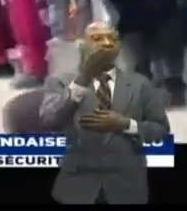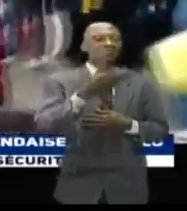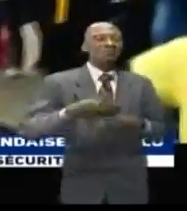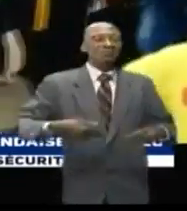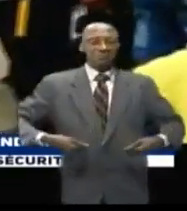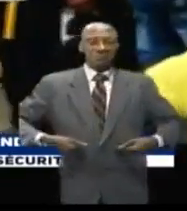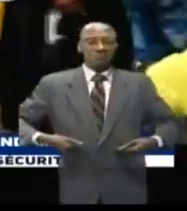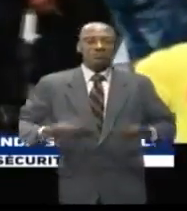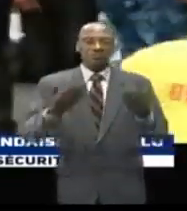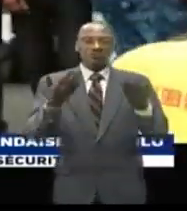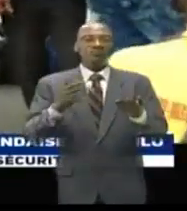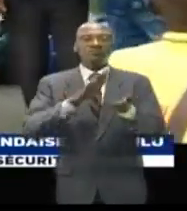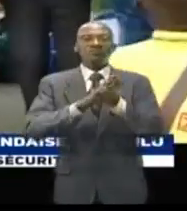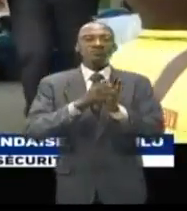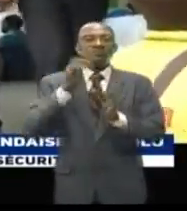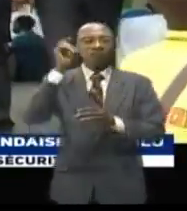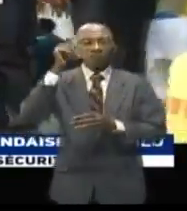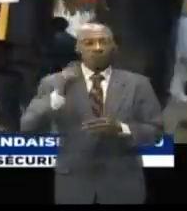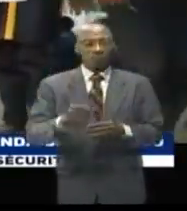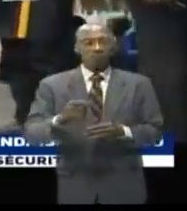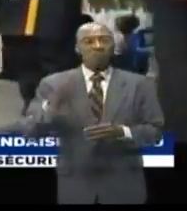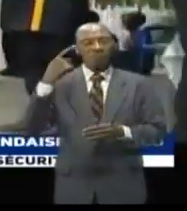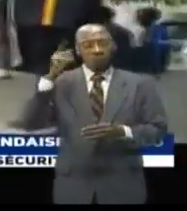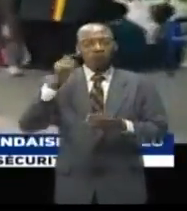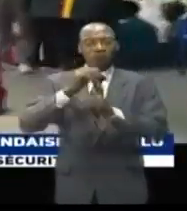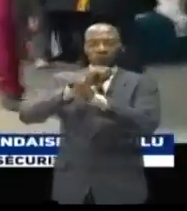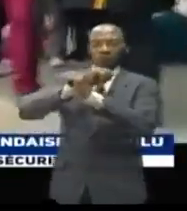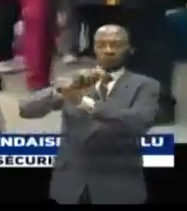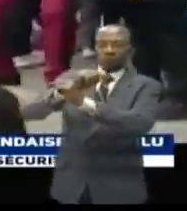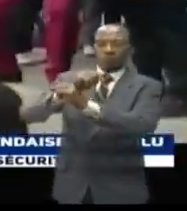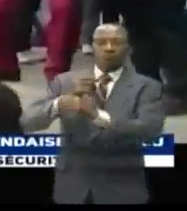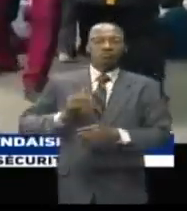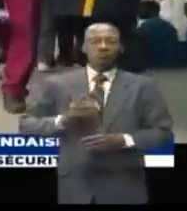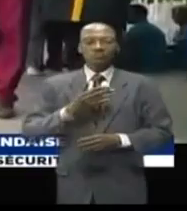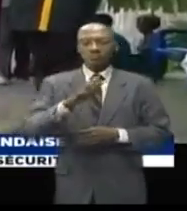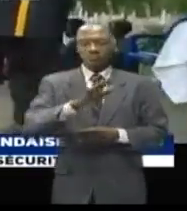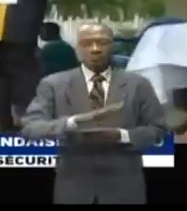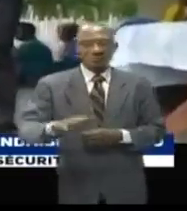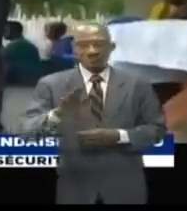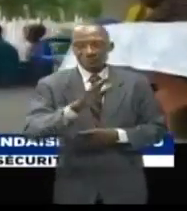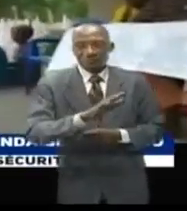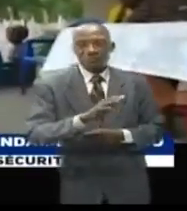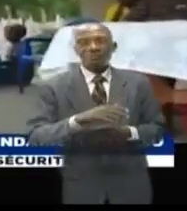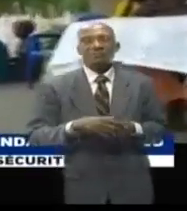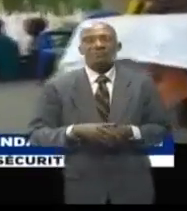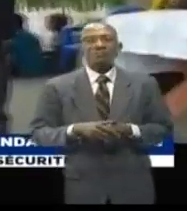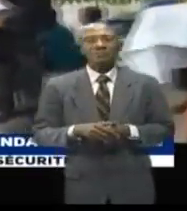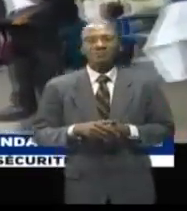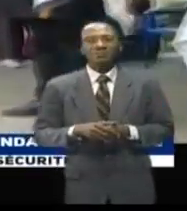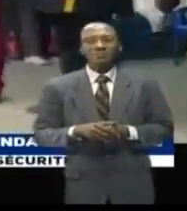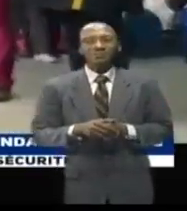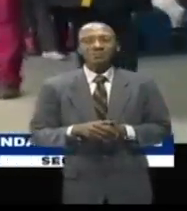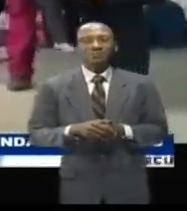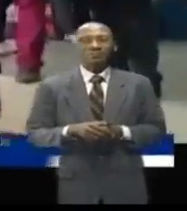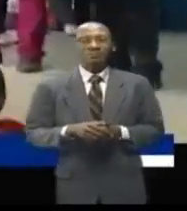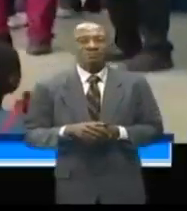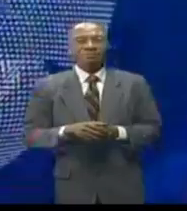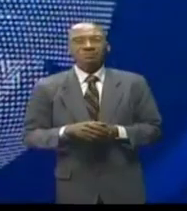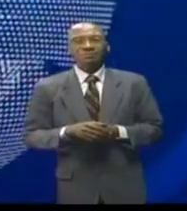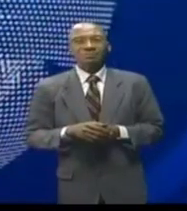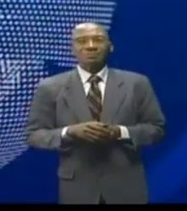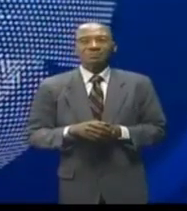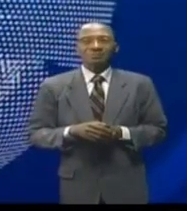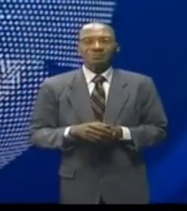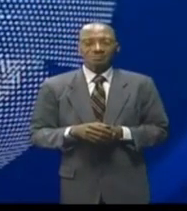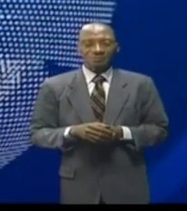s'enrouler massivement dans l'armée et la police pour le besoin de la cause la protection de la mère patrie oblige